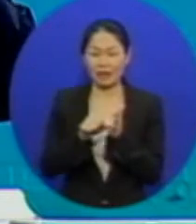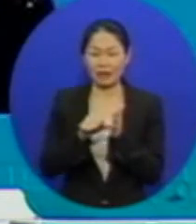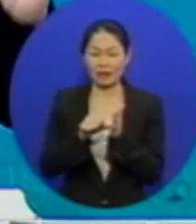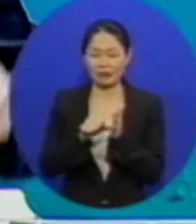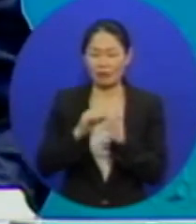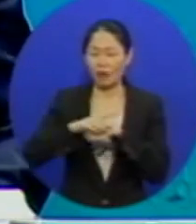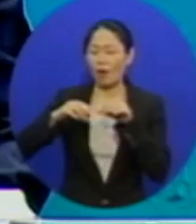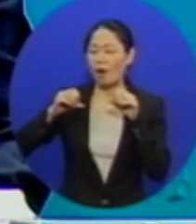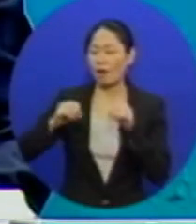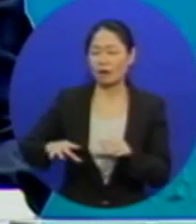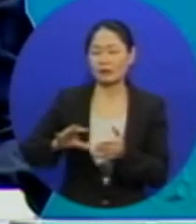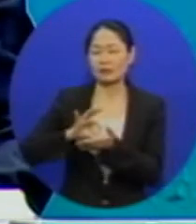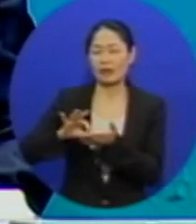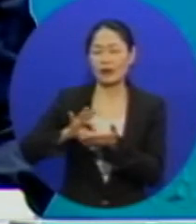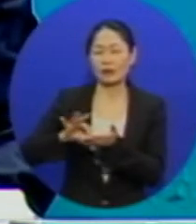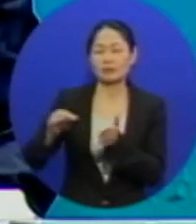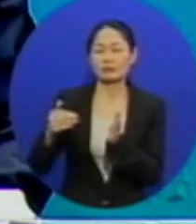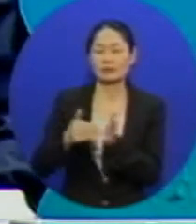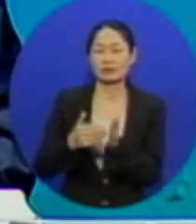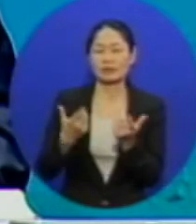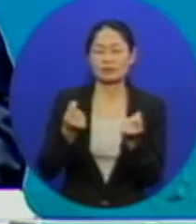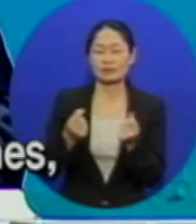허비 해 버리는 겁니다